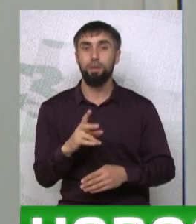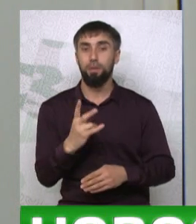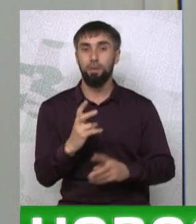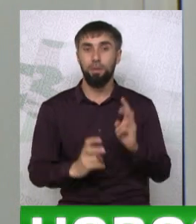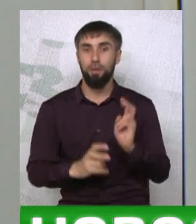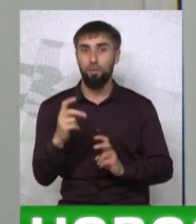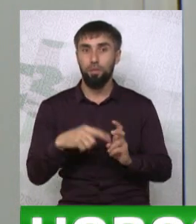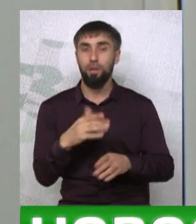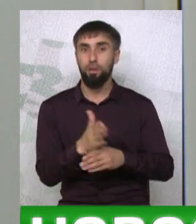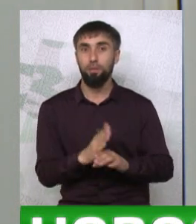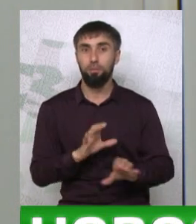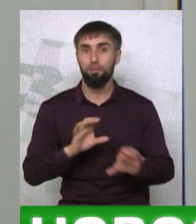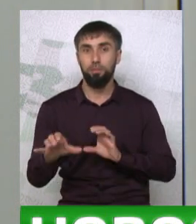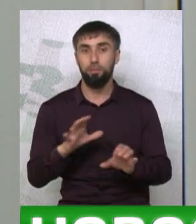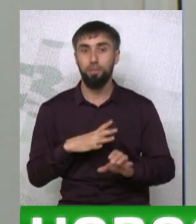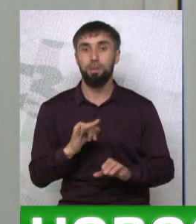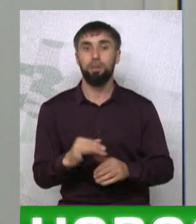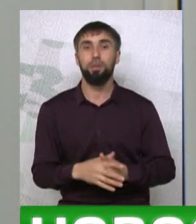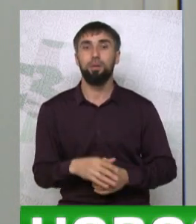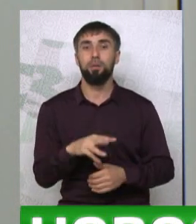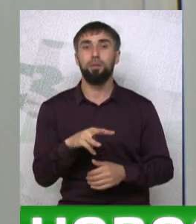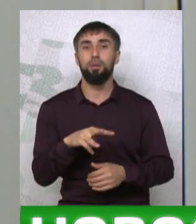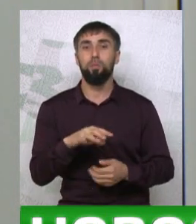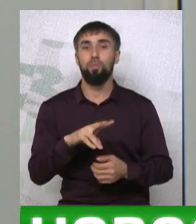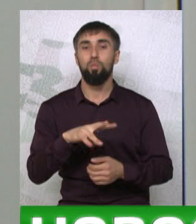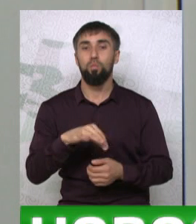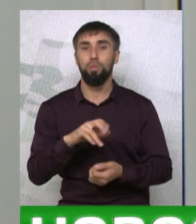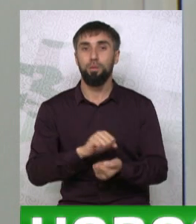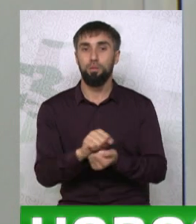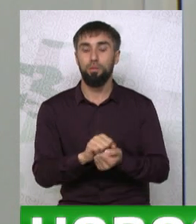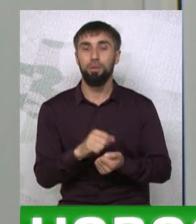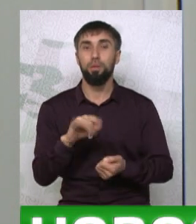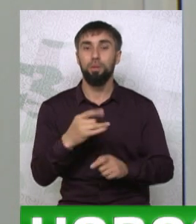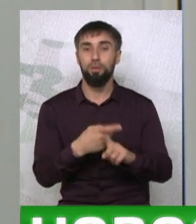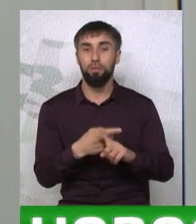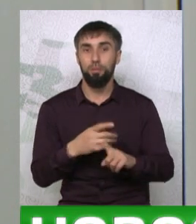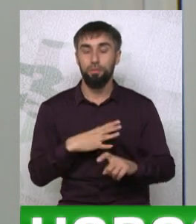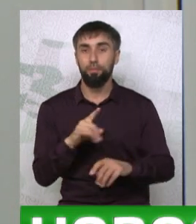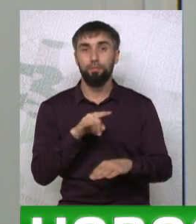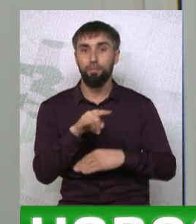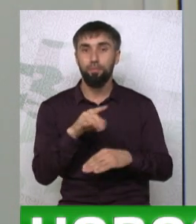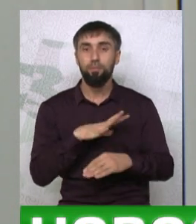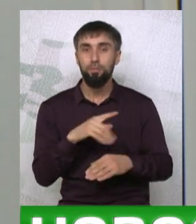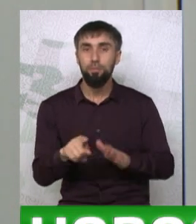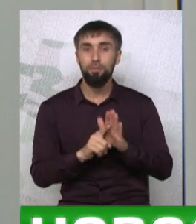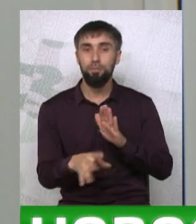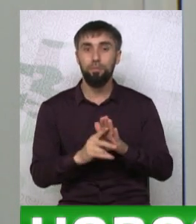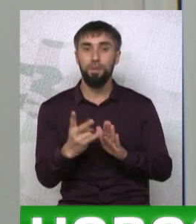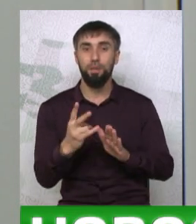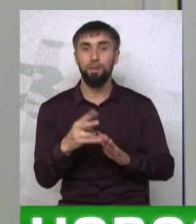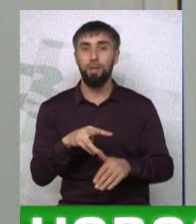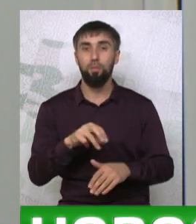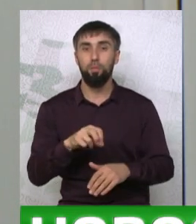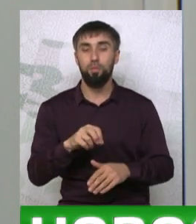завод, элеватор и мельзавод. И до этого немцы подсылали свои истребители, чтобы разбомбить Назаревский